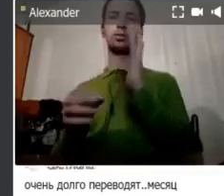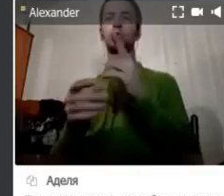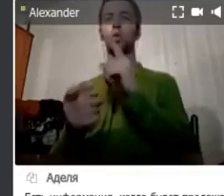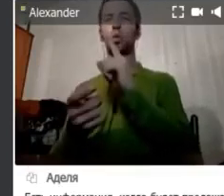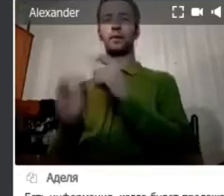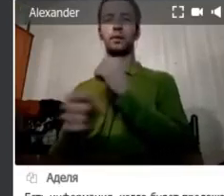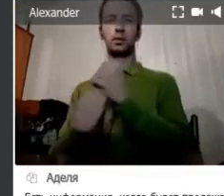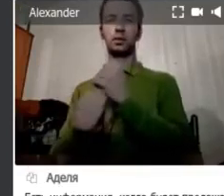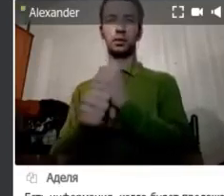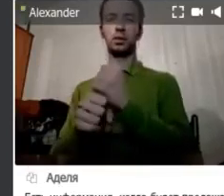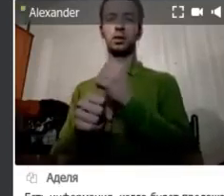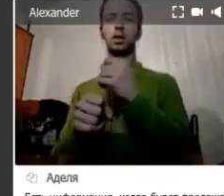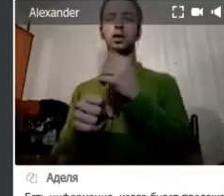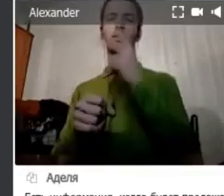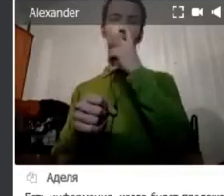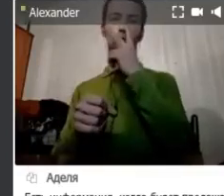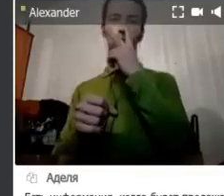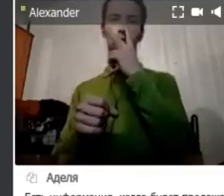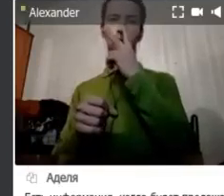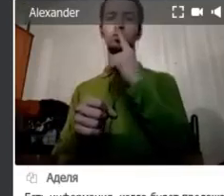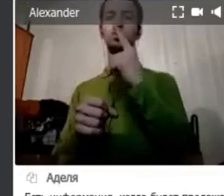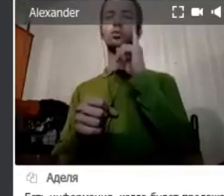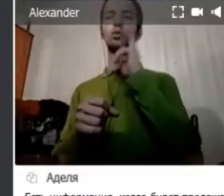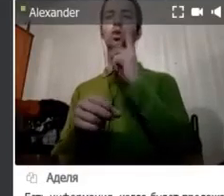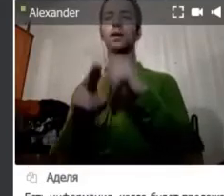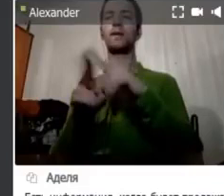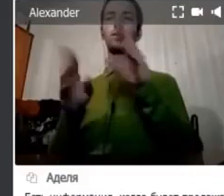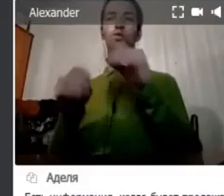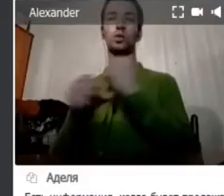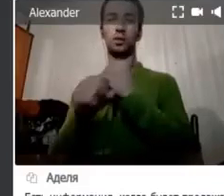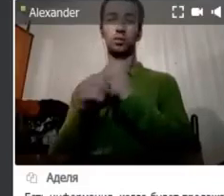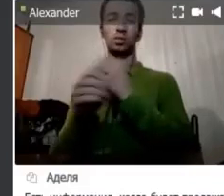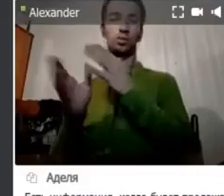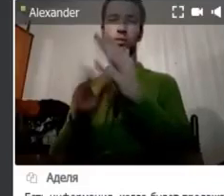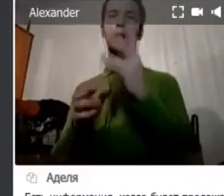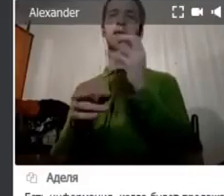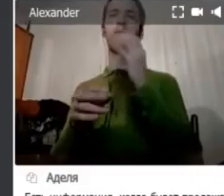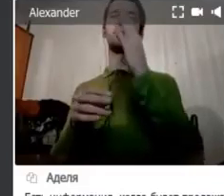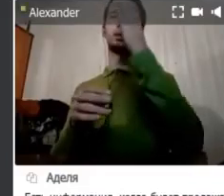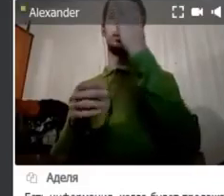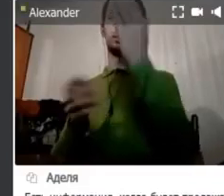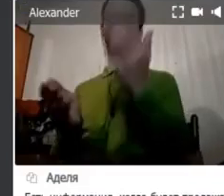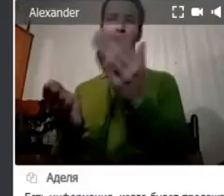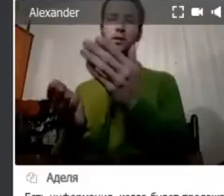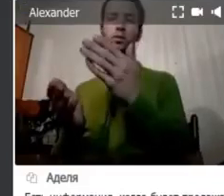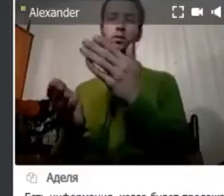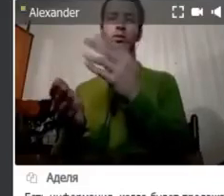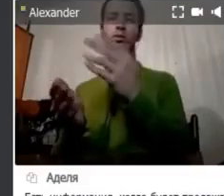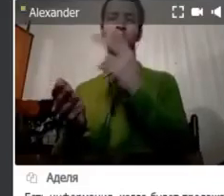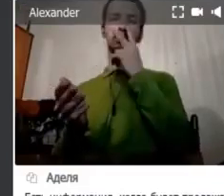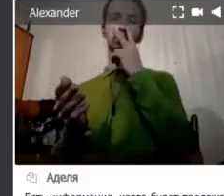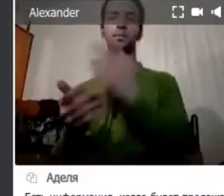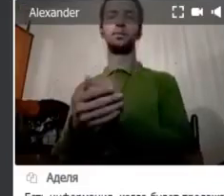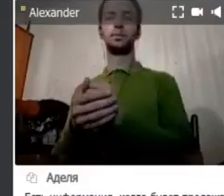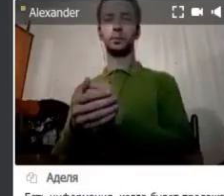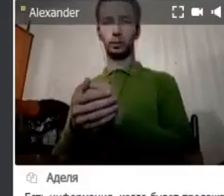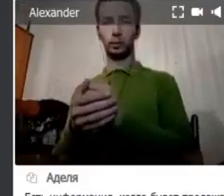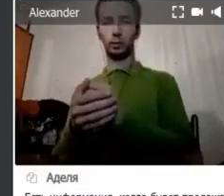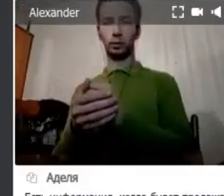Вот видите, да, из Узбекистана первые клиенты уже что-то зарабатывают.